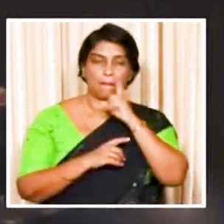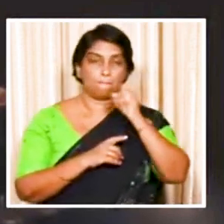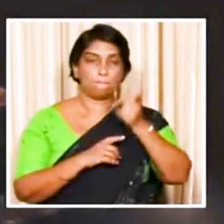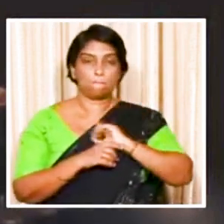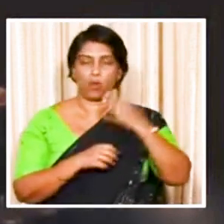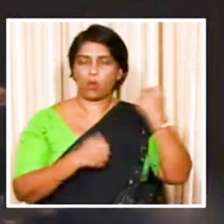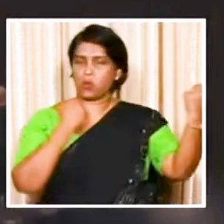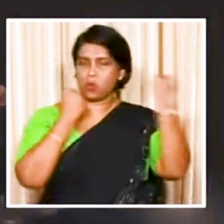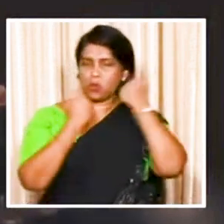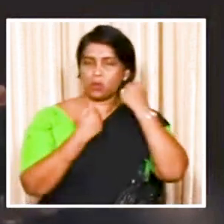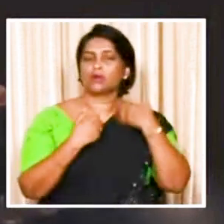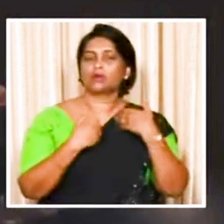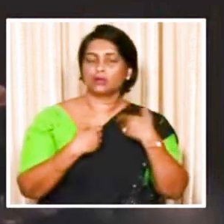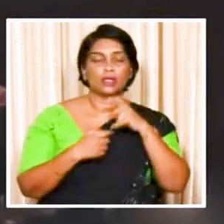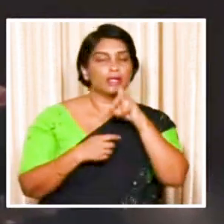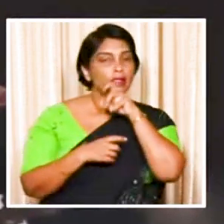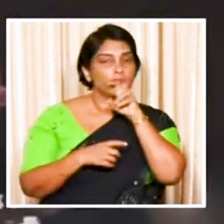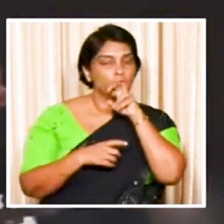நிலையத்தில்